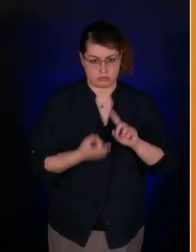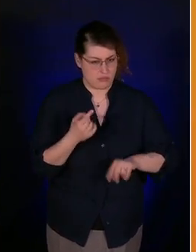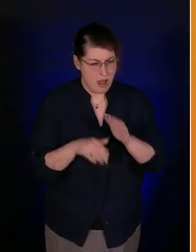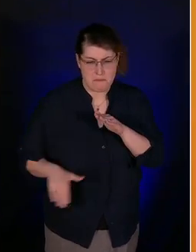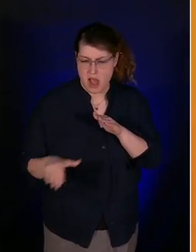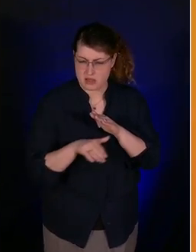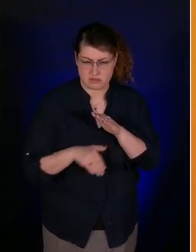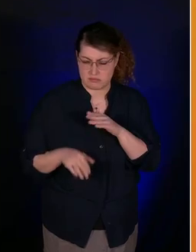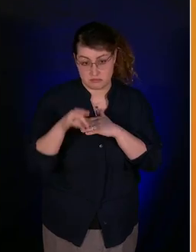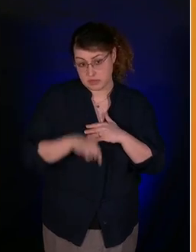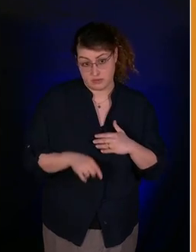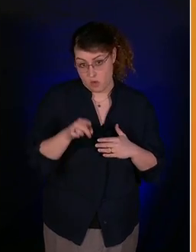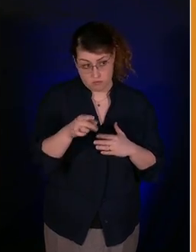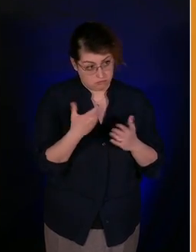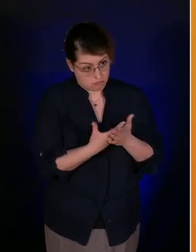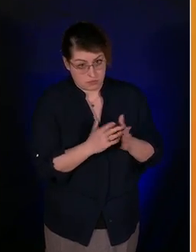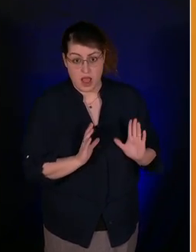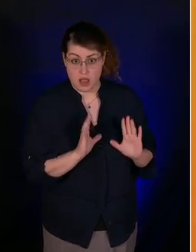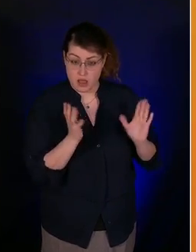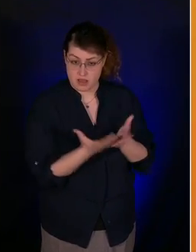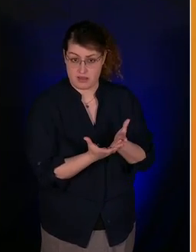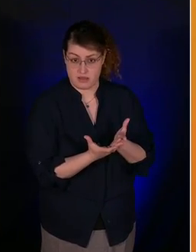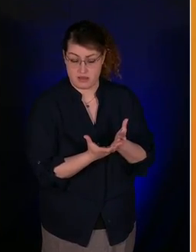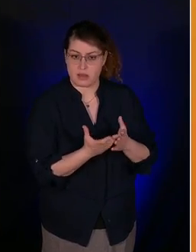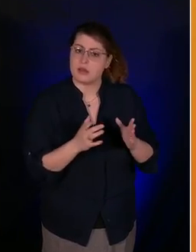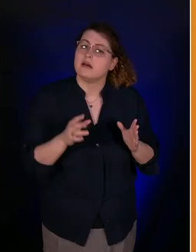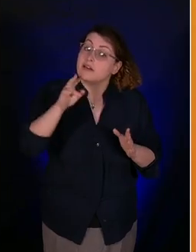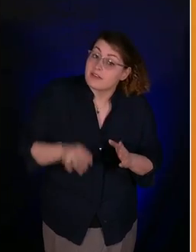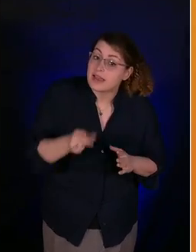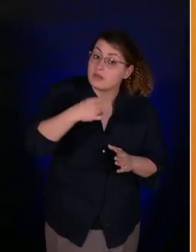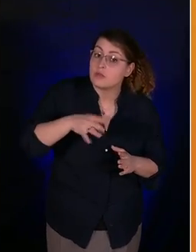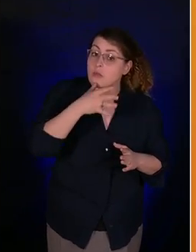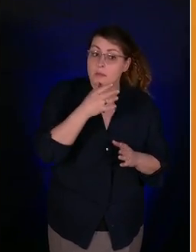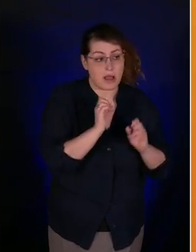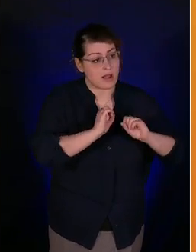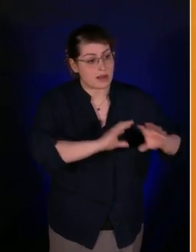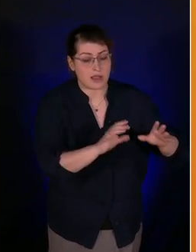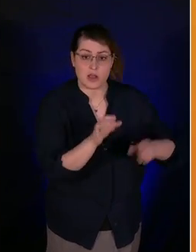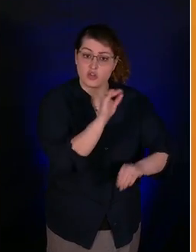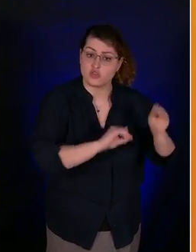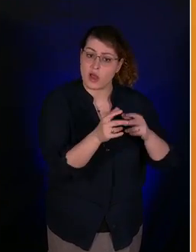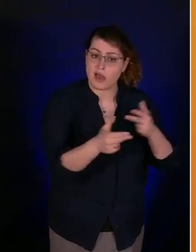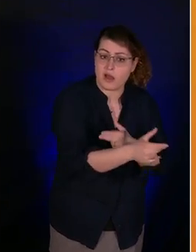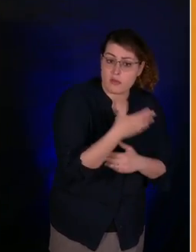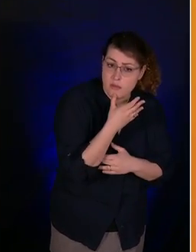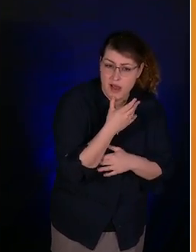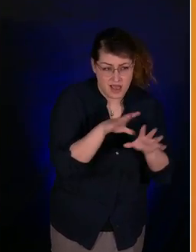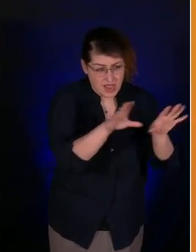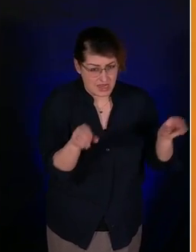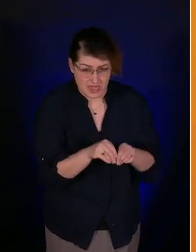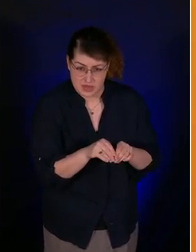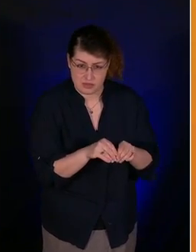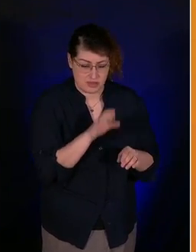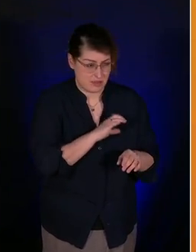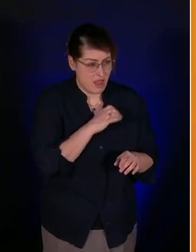et doit être considéré comme tel. Alors c'est vrai, nous ne pouvons pas bloquer la continuité des soins. Les équipes sont tellement réduites à peau